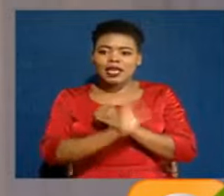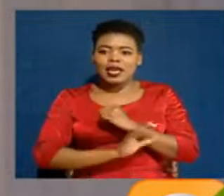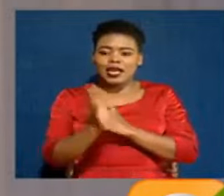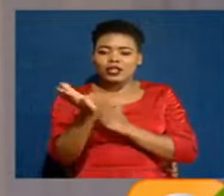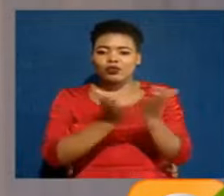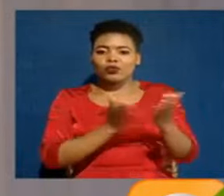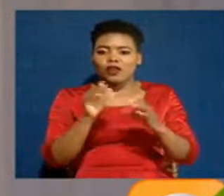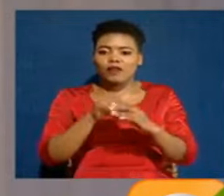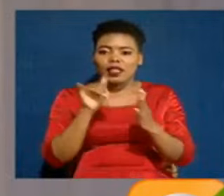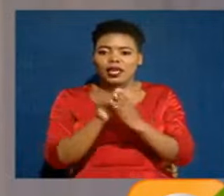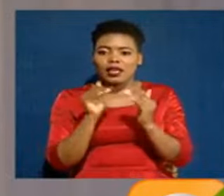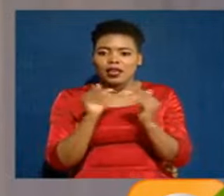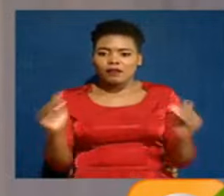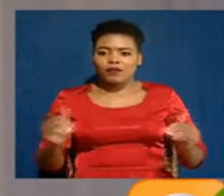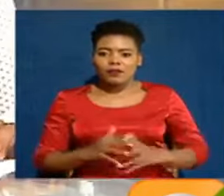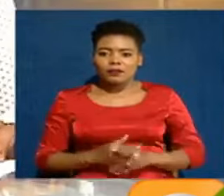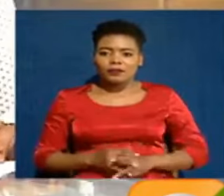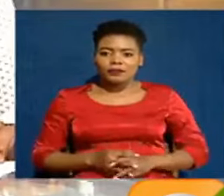in that level.